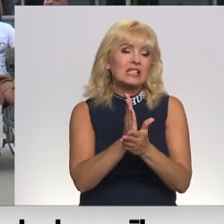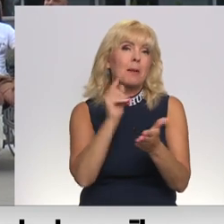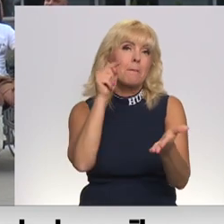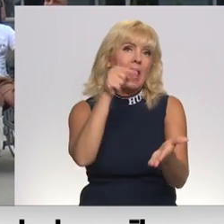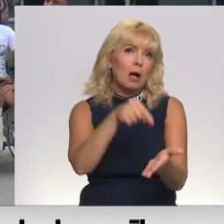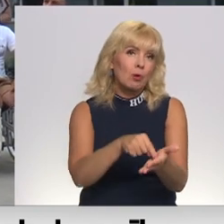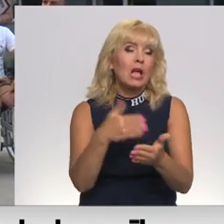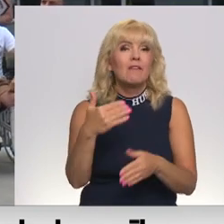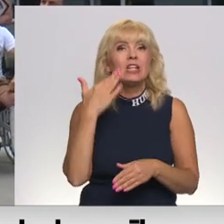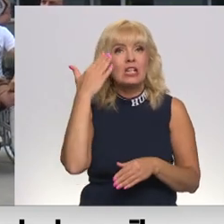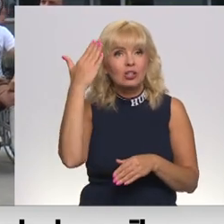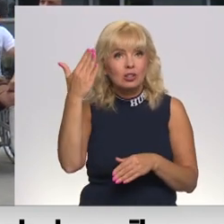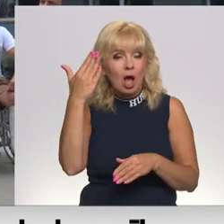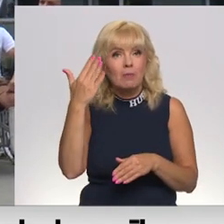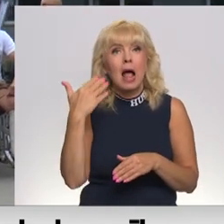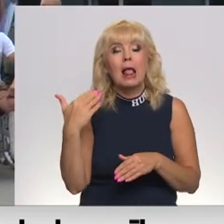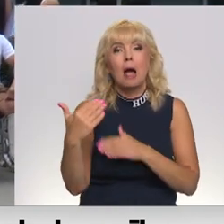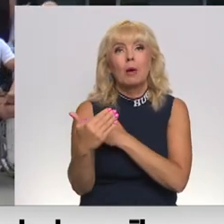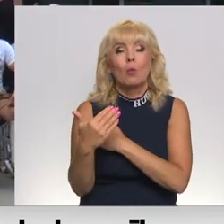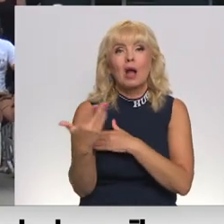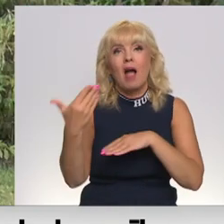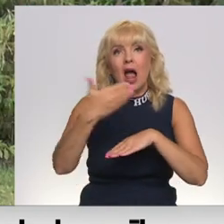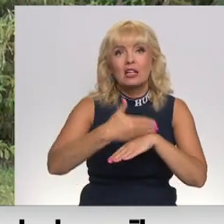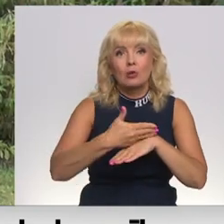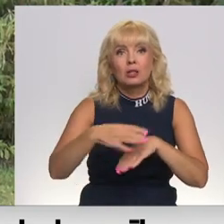viņa cerības esot laba rokas protēze.